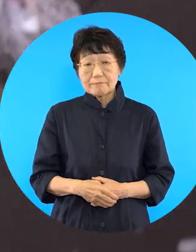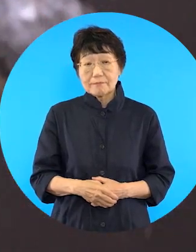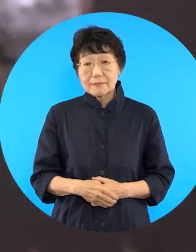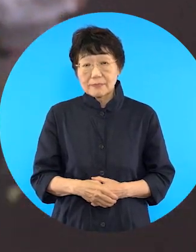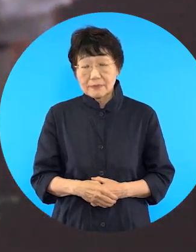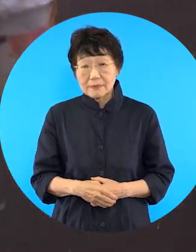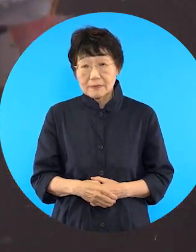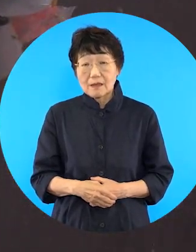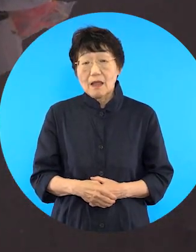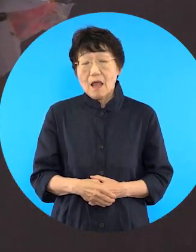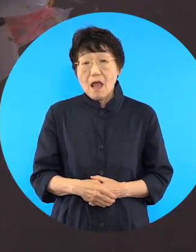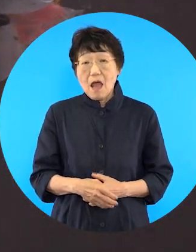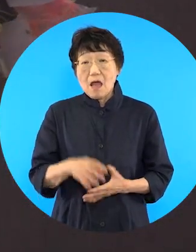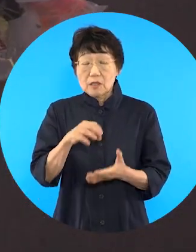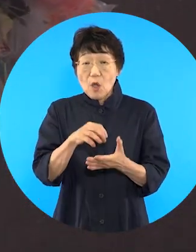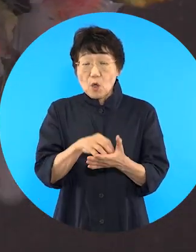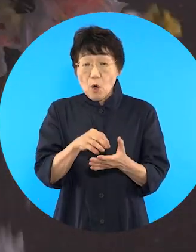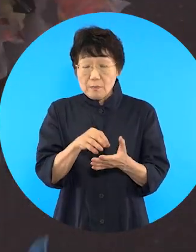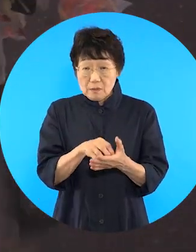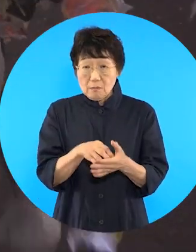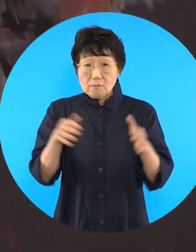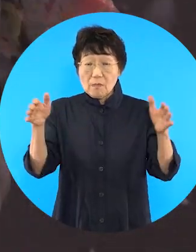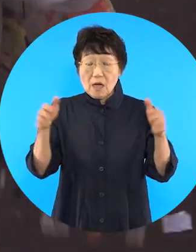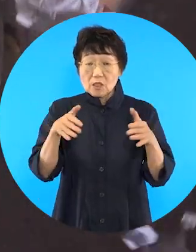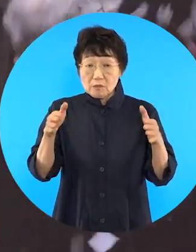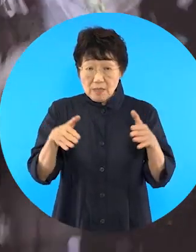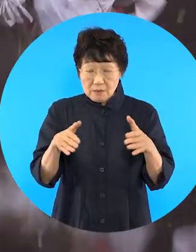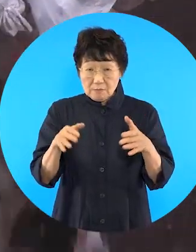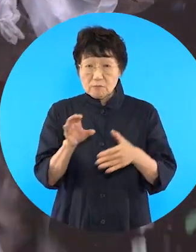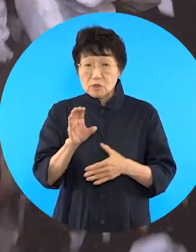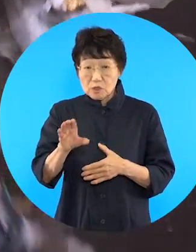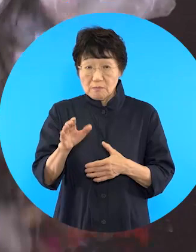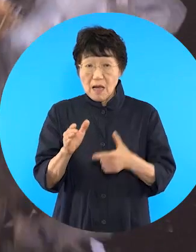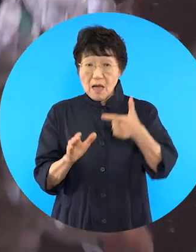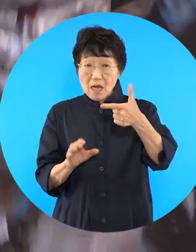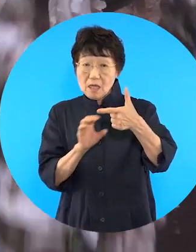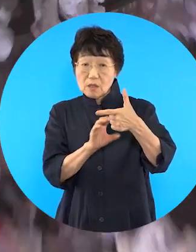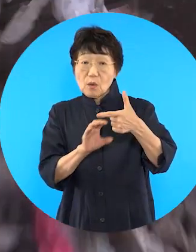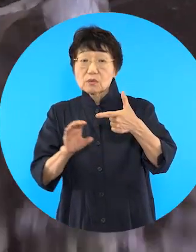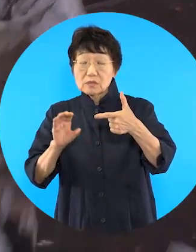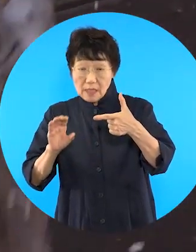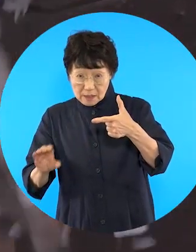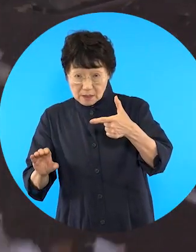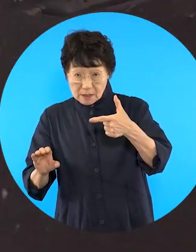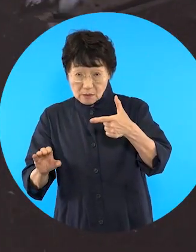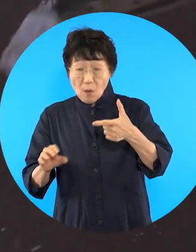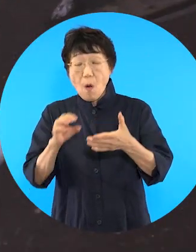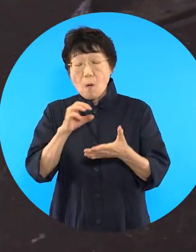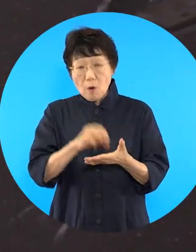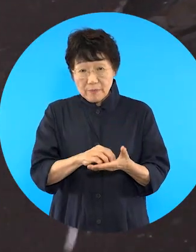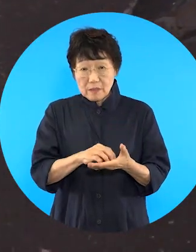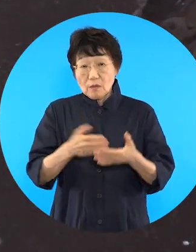クレーンは一度にトラック6台分8トンものゴミをつかむことができます。